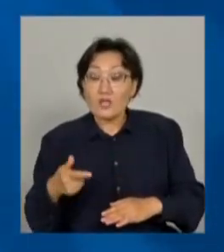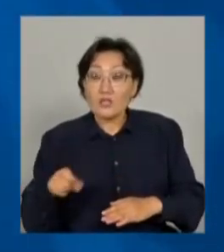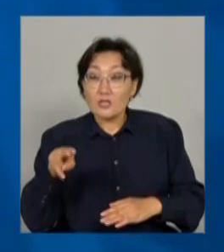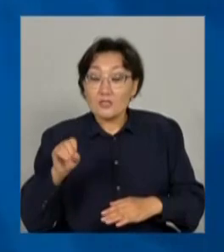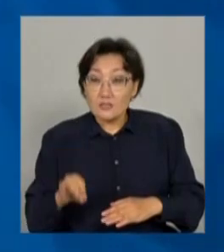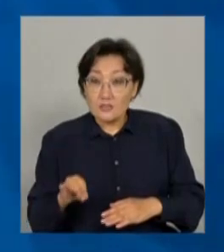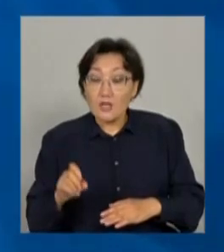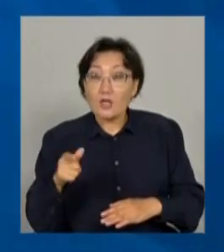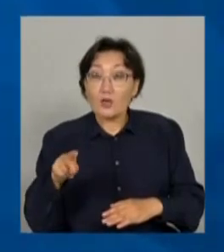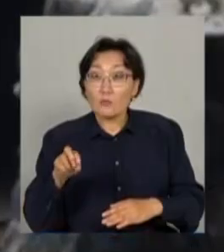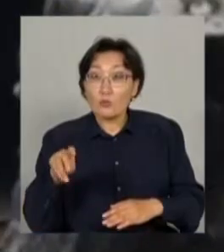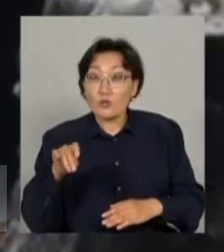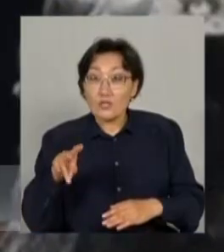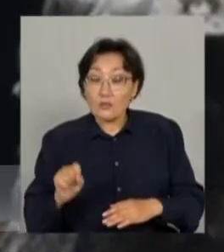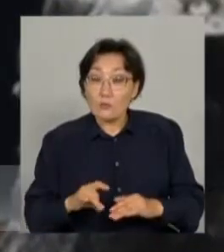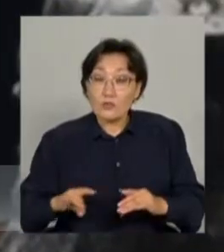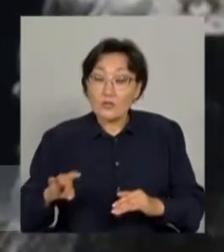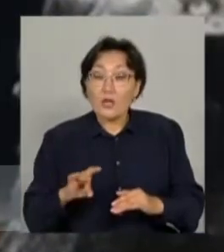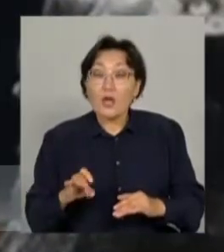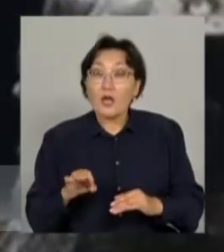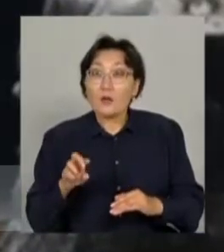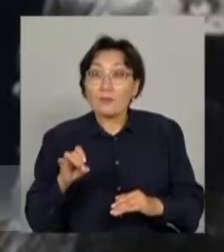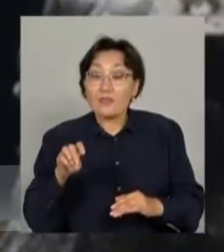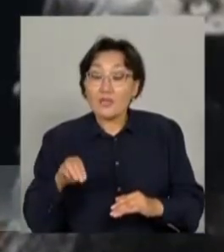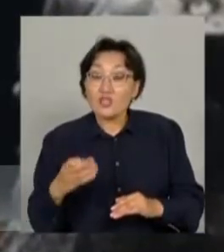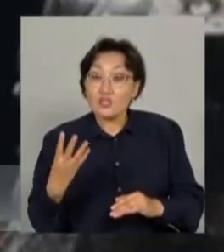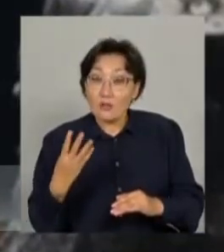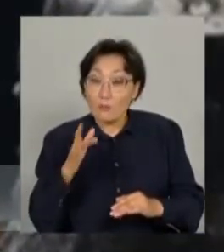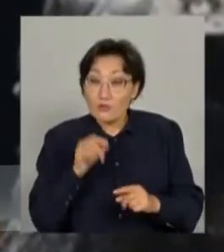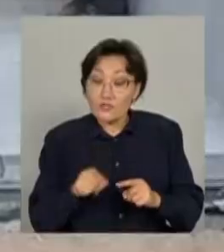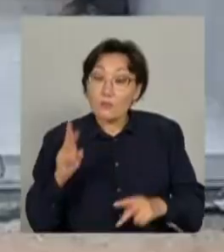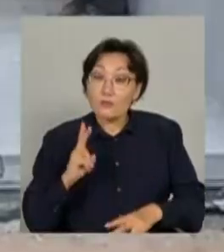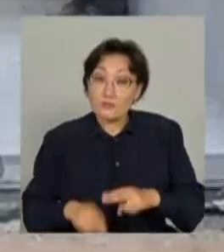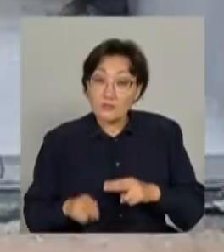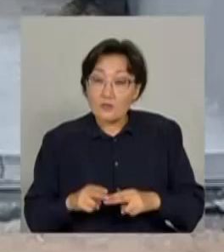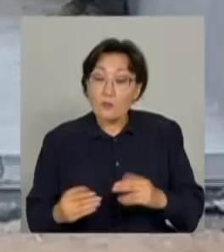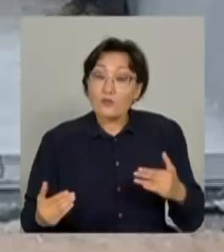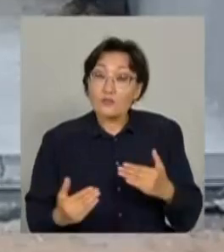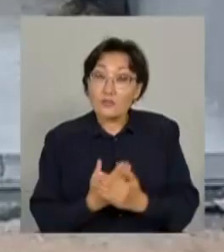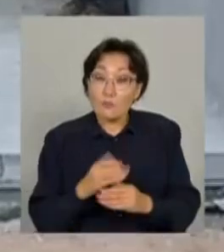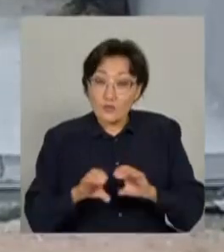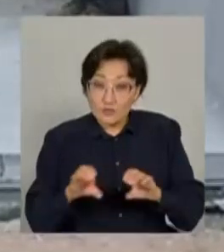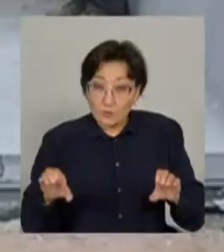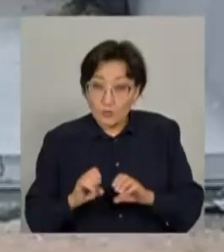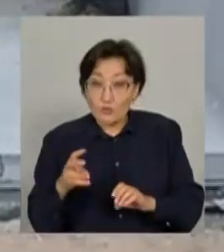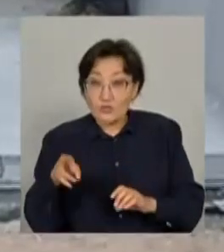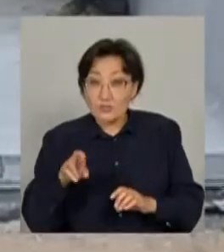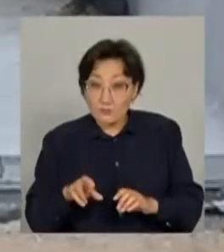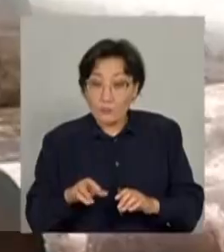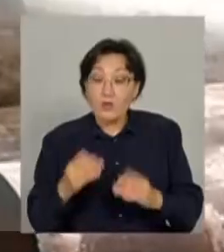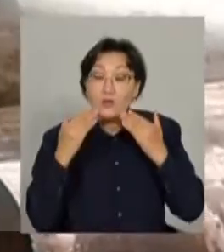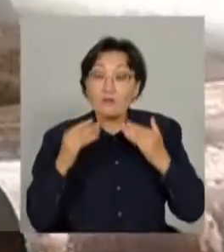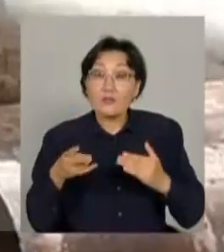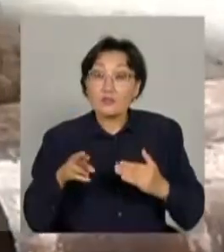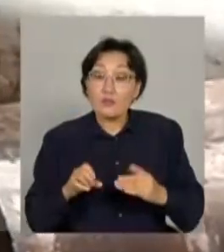Габдулина, Могилевского, Сатпаева и в микрорайоне Орбита-4. В этот же срок закончат обновление котельной «Южная». Уже в